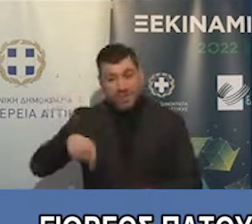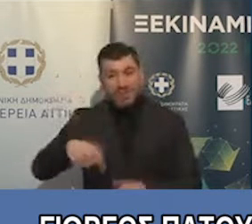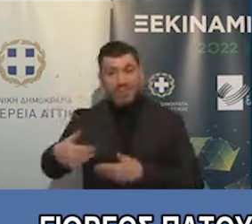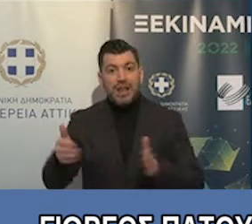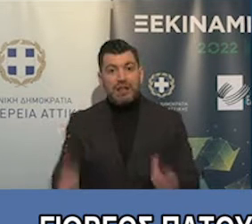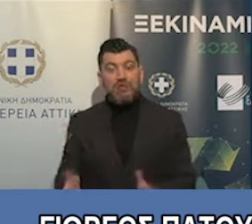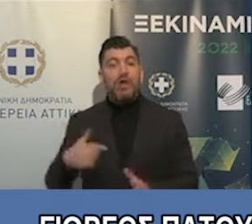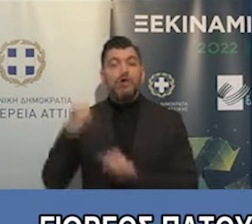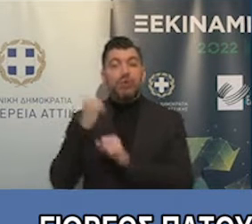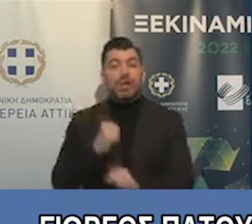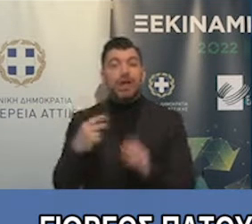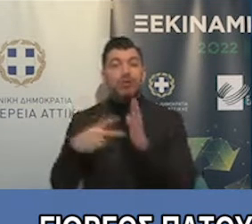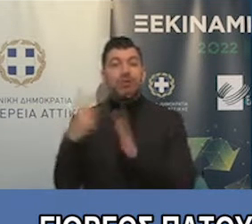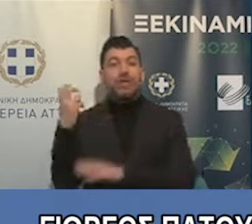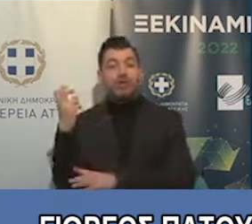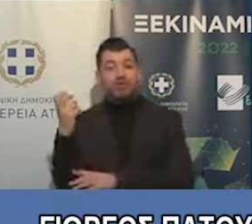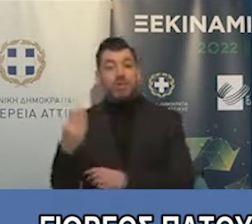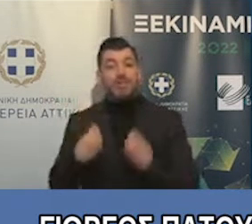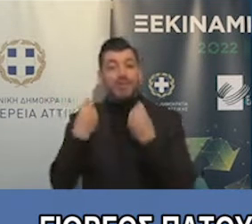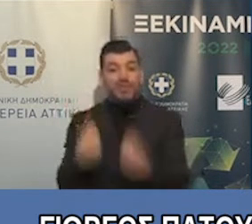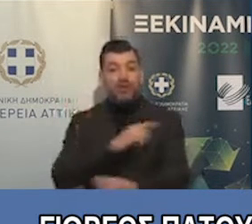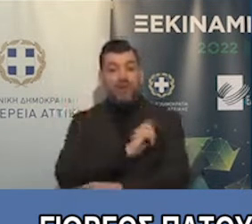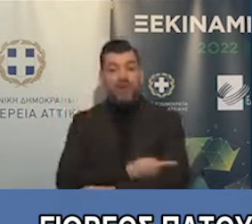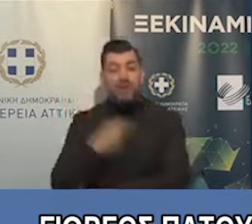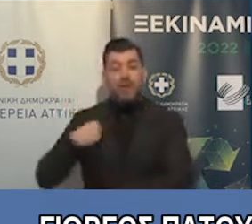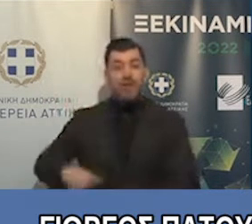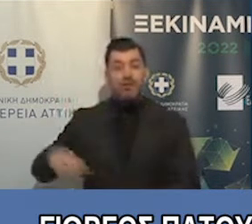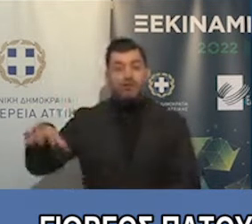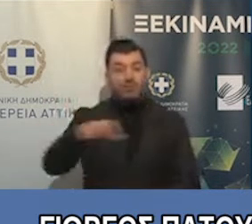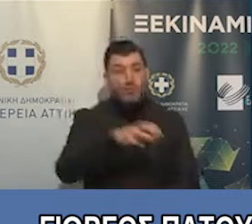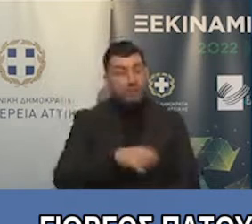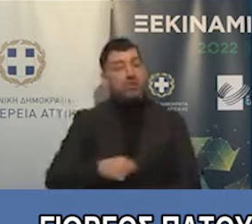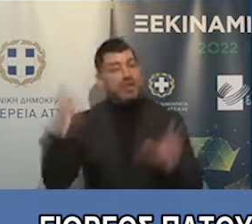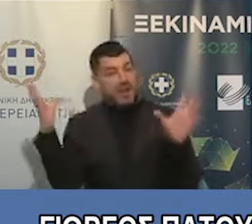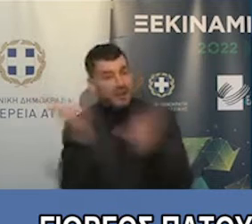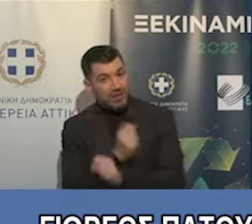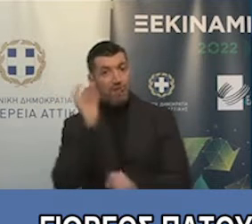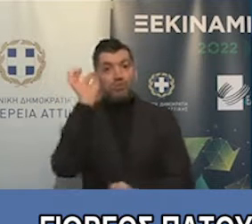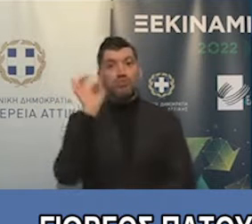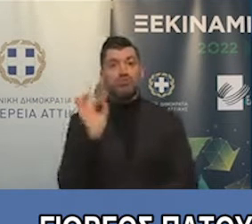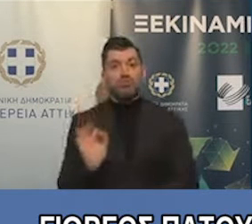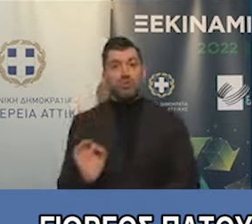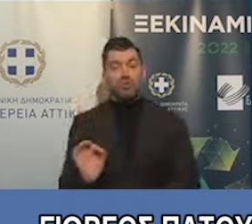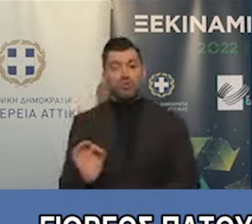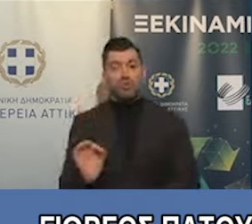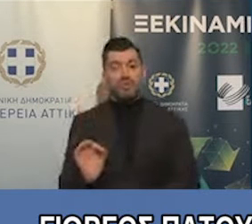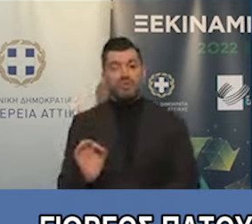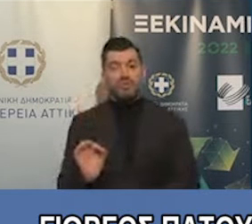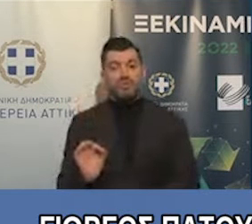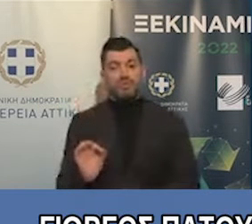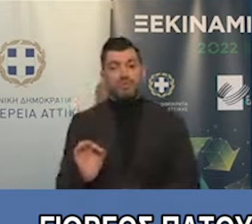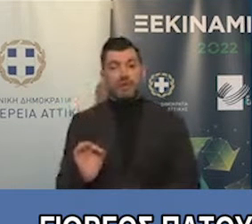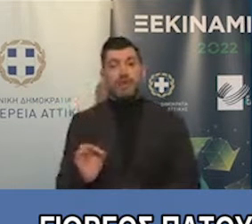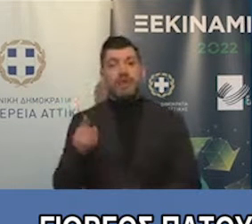δύναμη στους Δήμους για να πετύχουν σημαντικά περιβαλλοντολογικά αποτελέσματα και να προσεγγίσουν στους υψηλούς στόχους